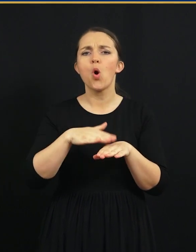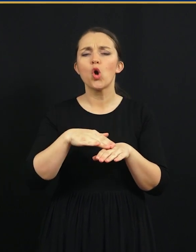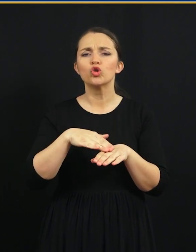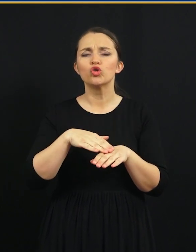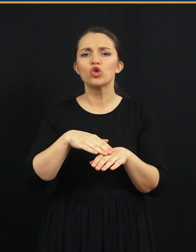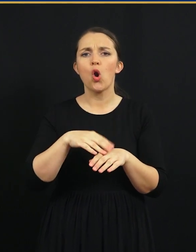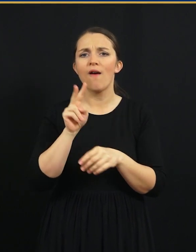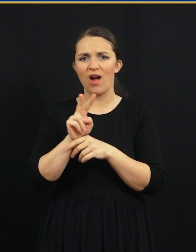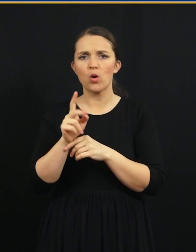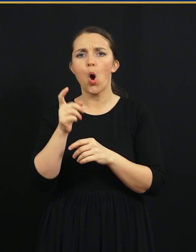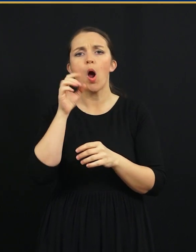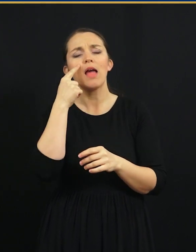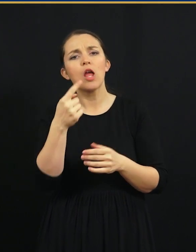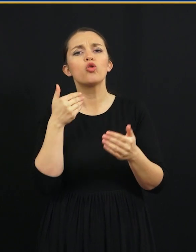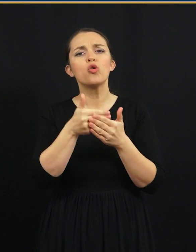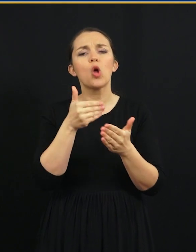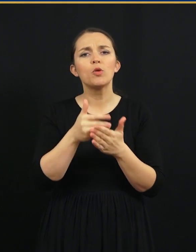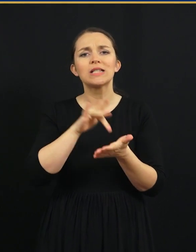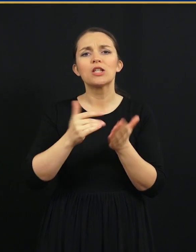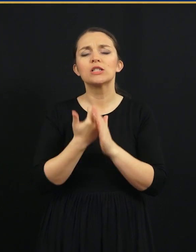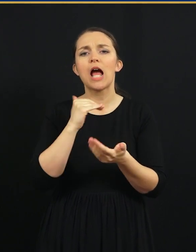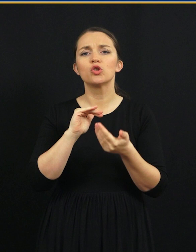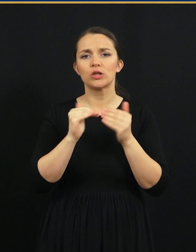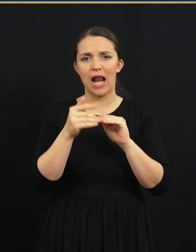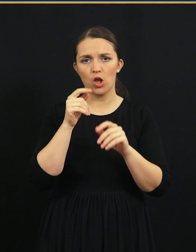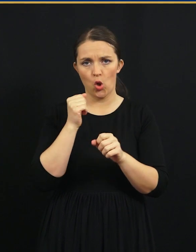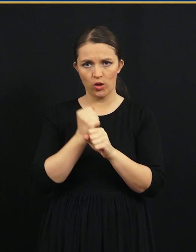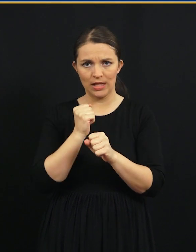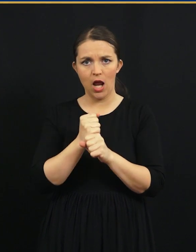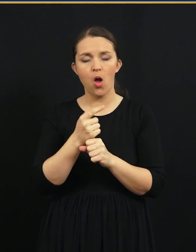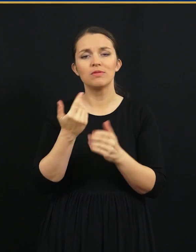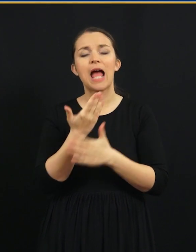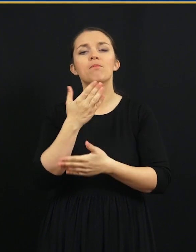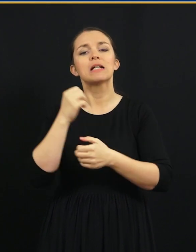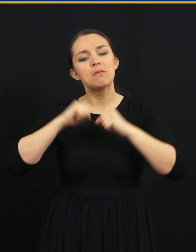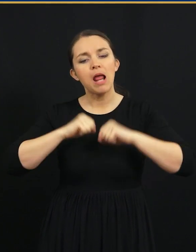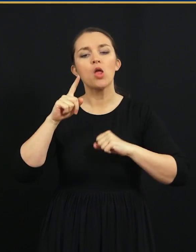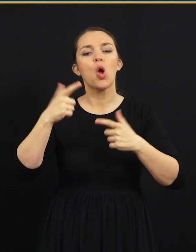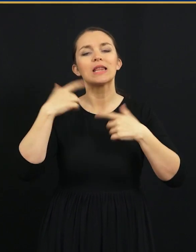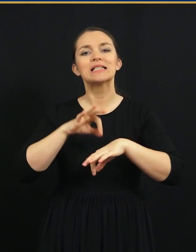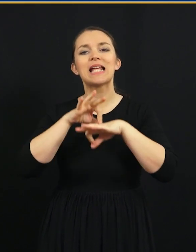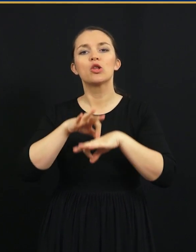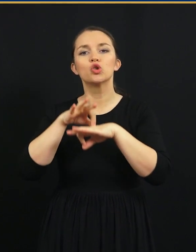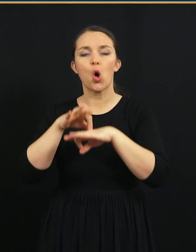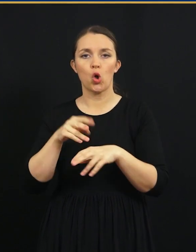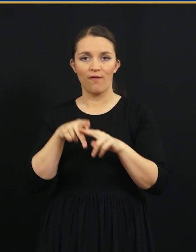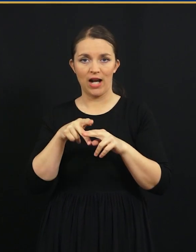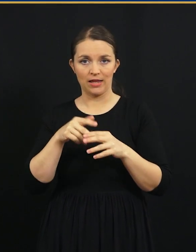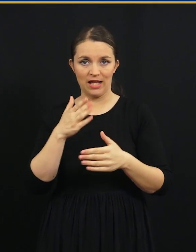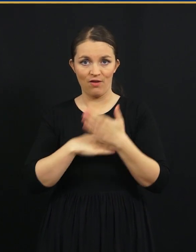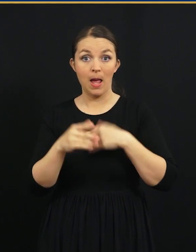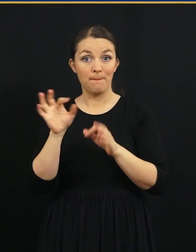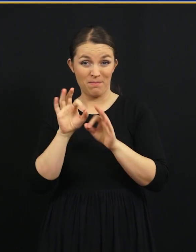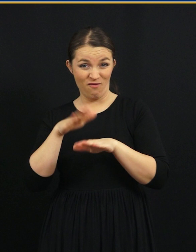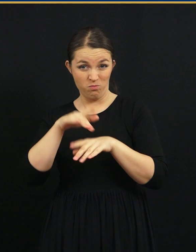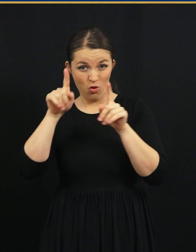poročilo varuha o dostopnosti centrov za socialno delo za gibalno in senzorno ovirane invalide. Pripravo poročila